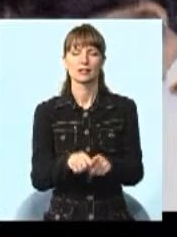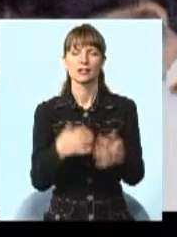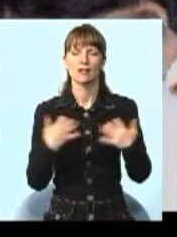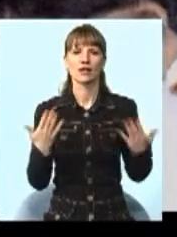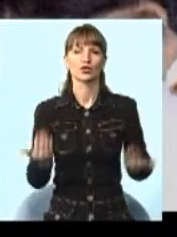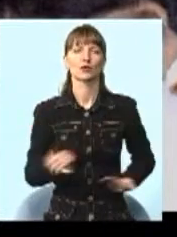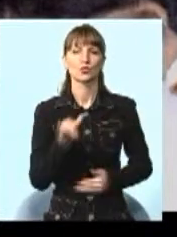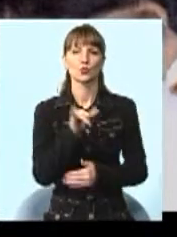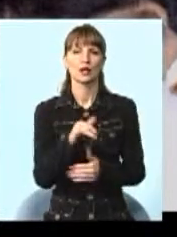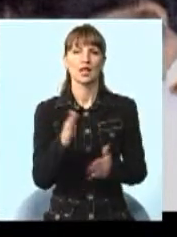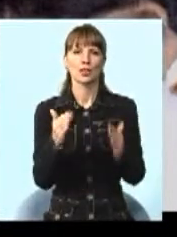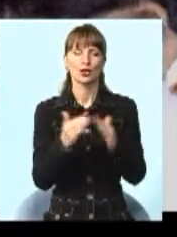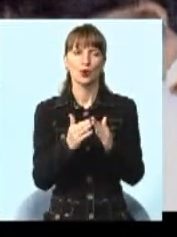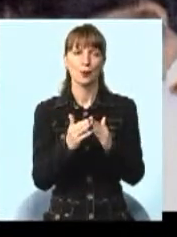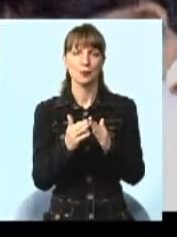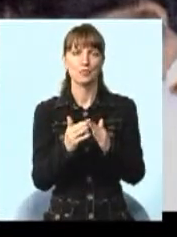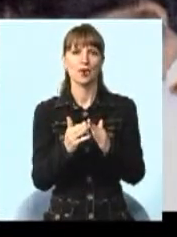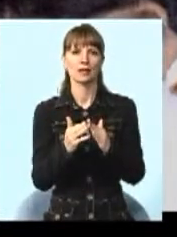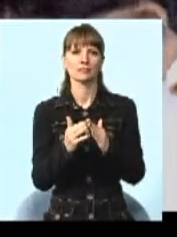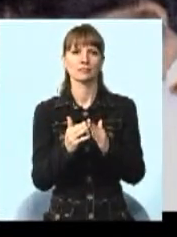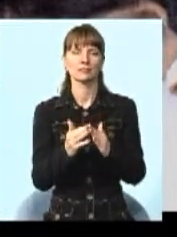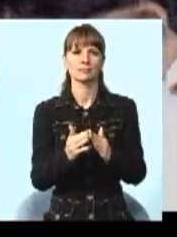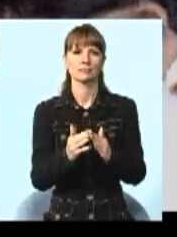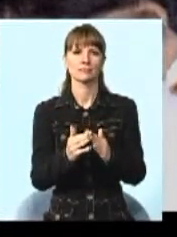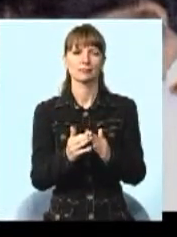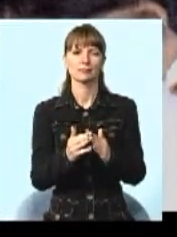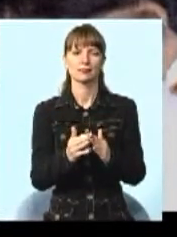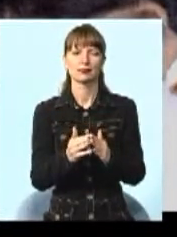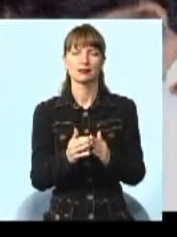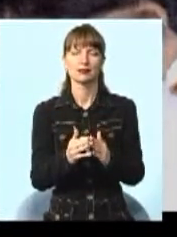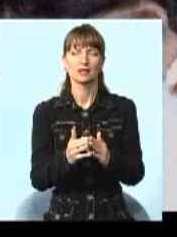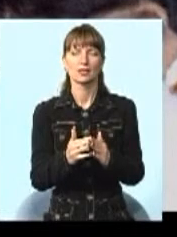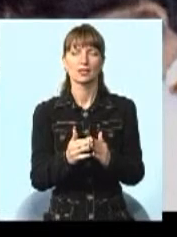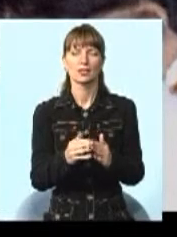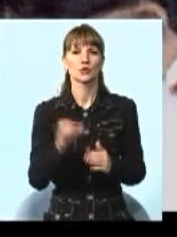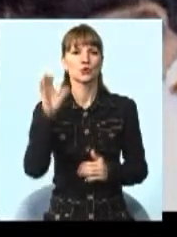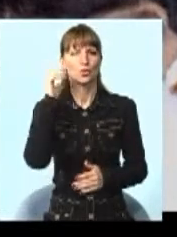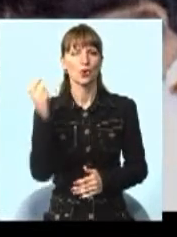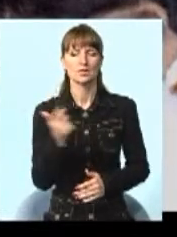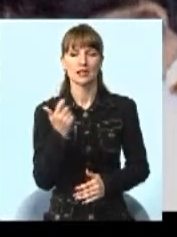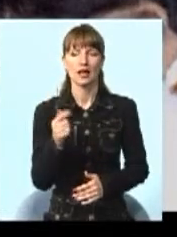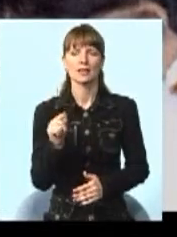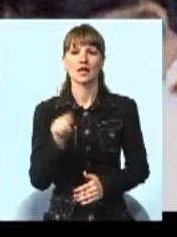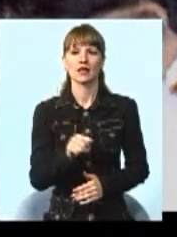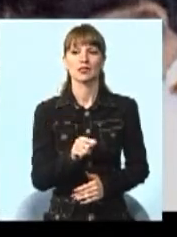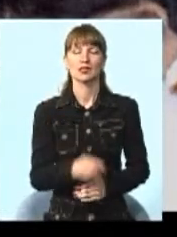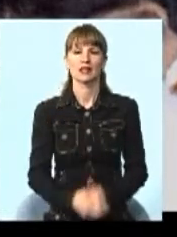тебя дома, у которых есть хозяин. Они